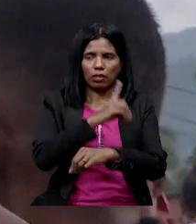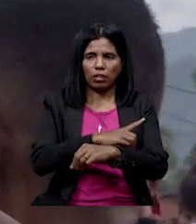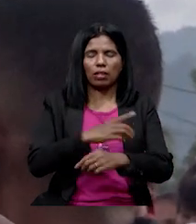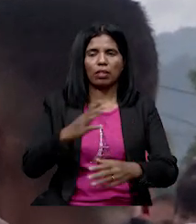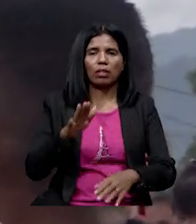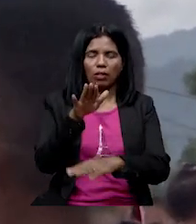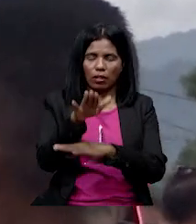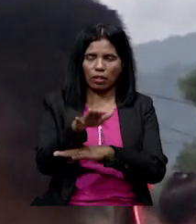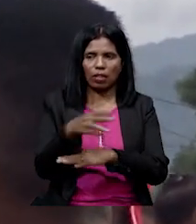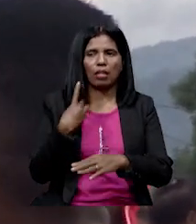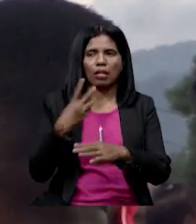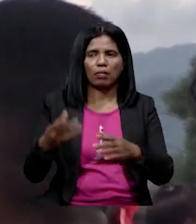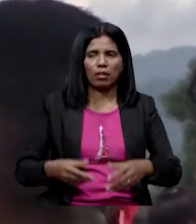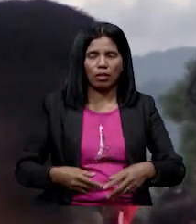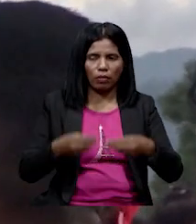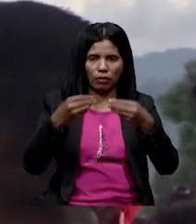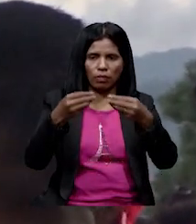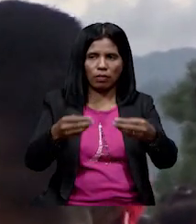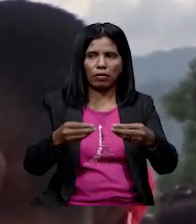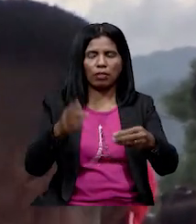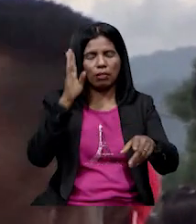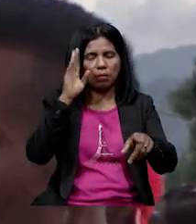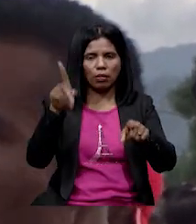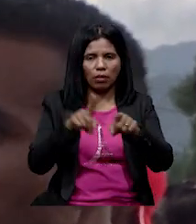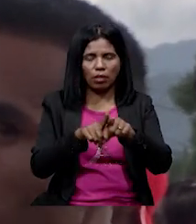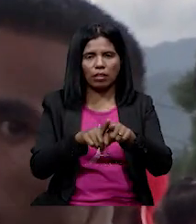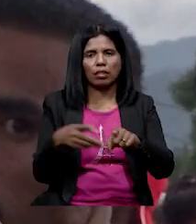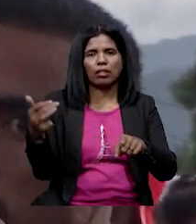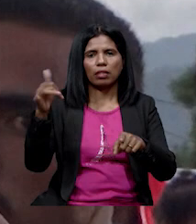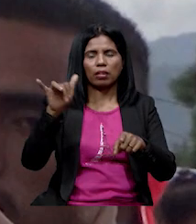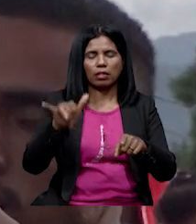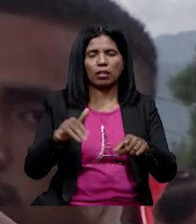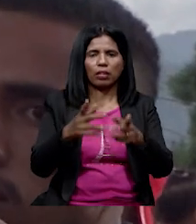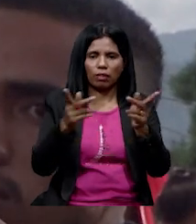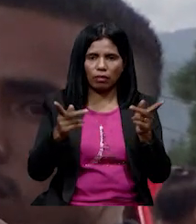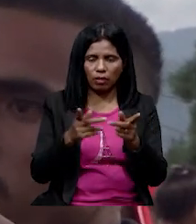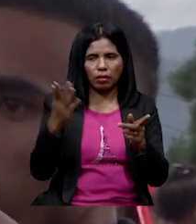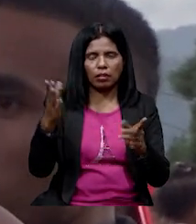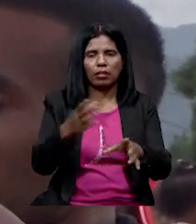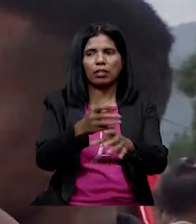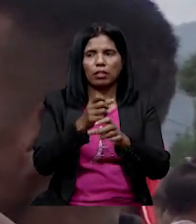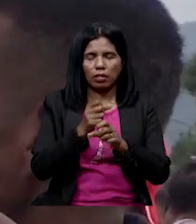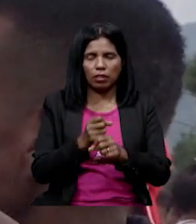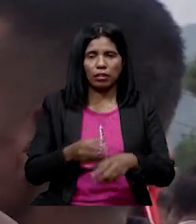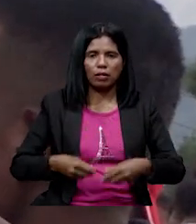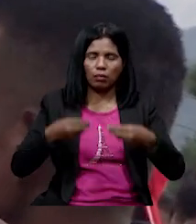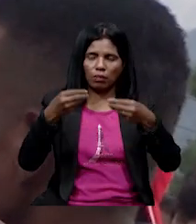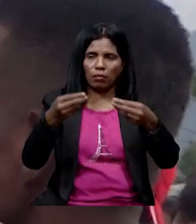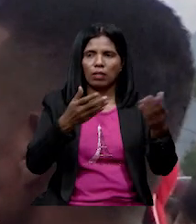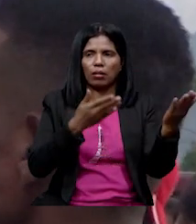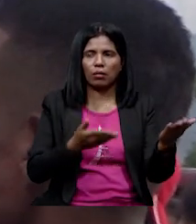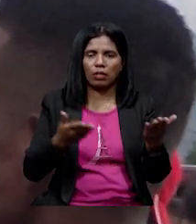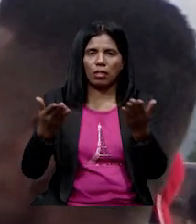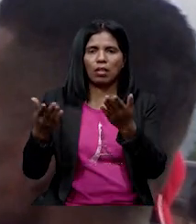dane ami entrega fali mai mau arisira ia bairo dane Simba, Noloriba, atoi